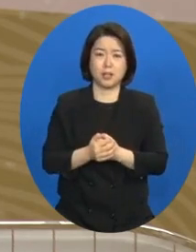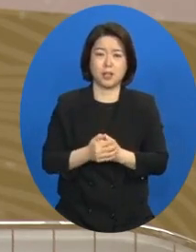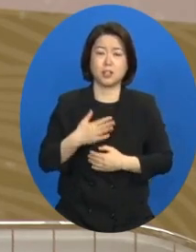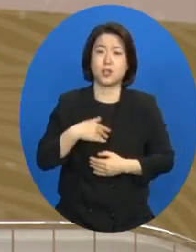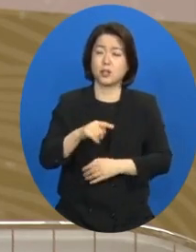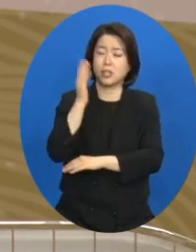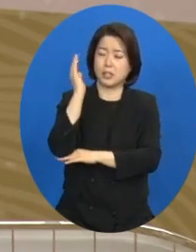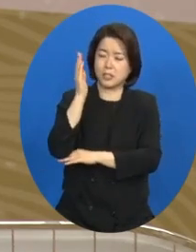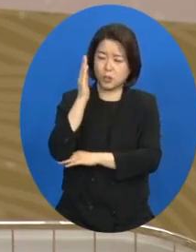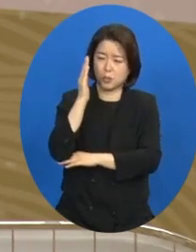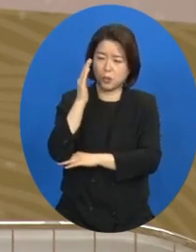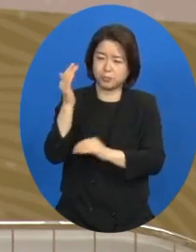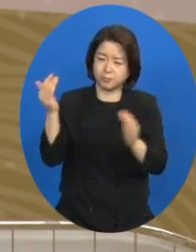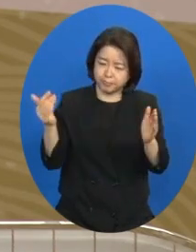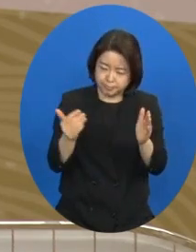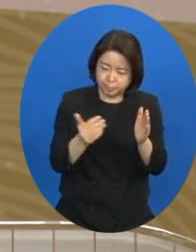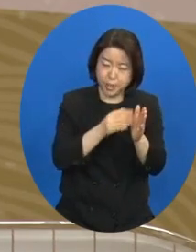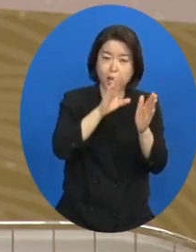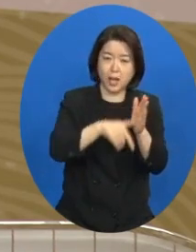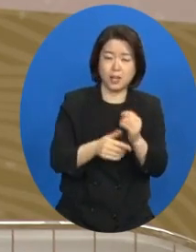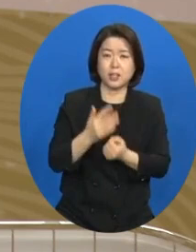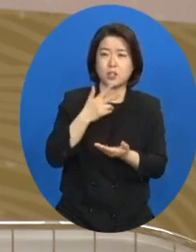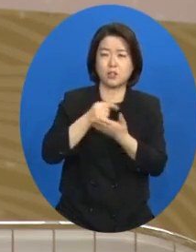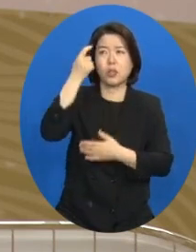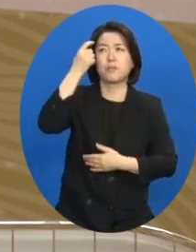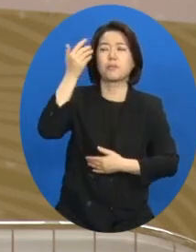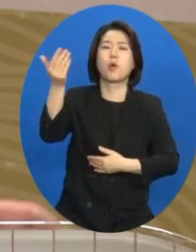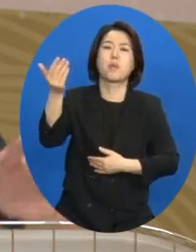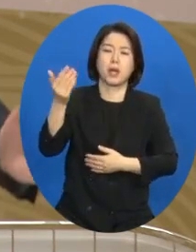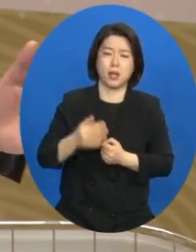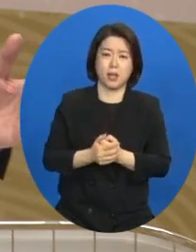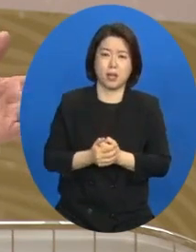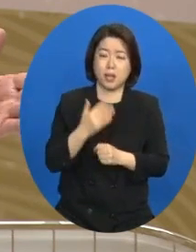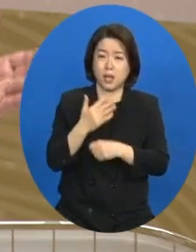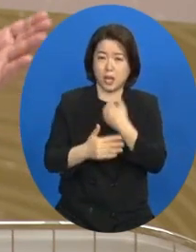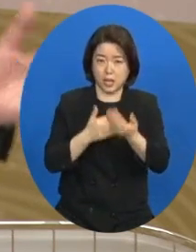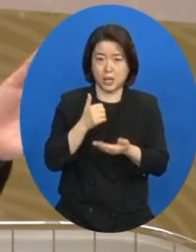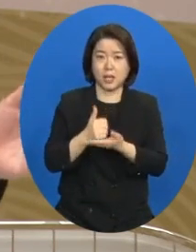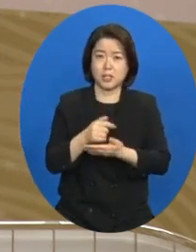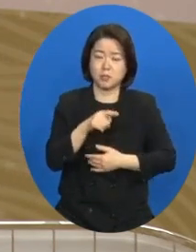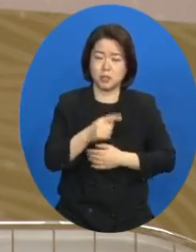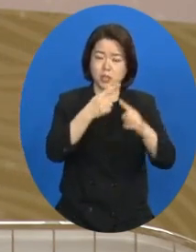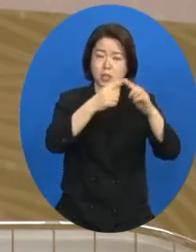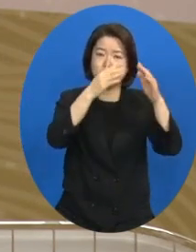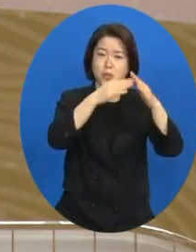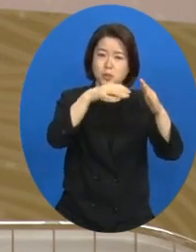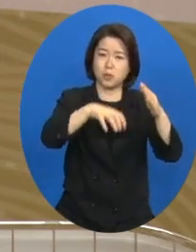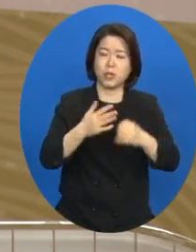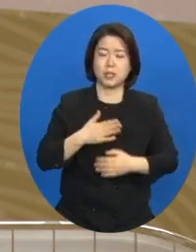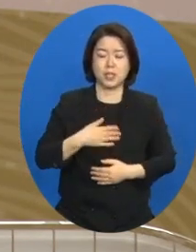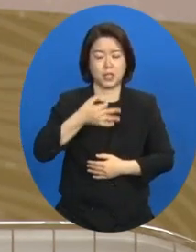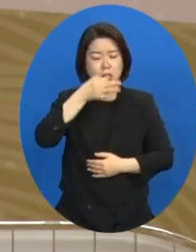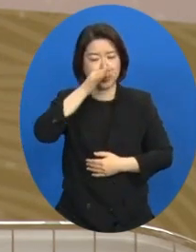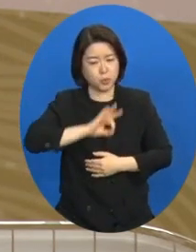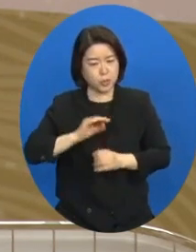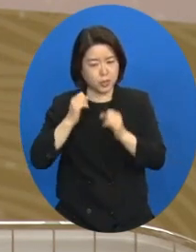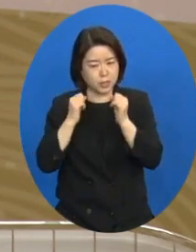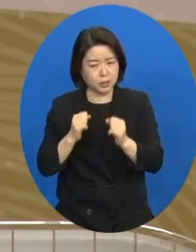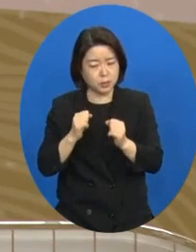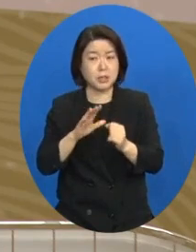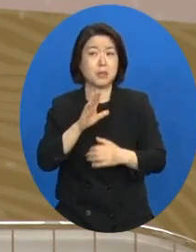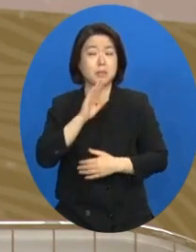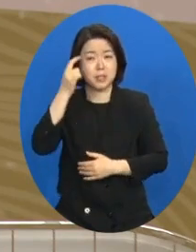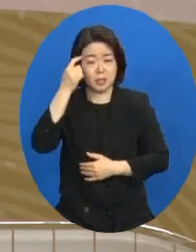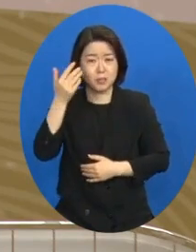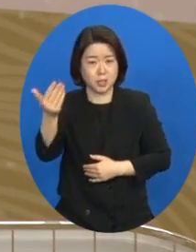설교를 마무리하면서 주님께 그렇게 물었습니다 하나님 이 교회의 제가 유익한 존재 였나요